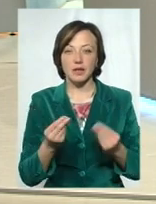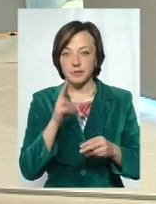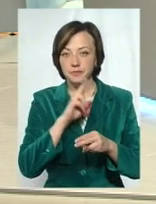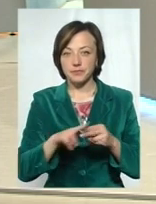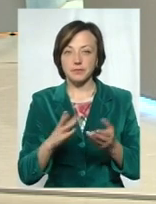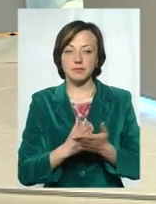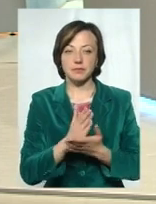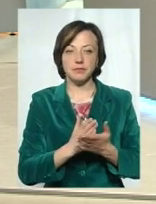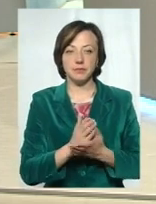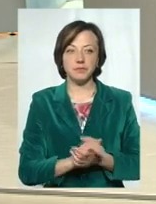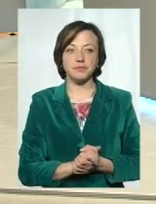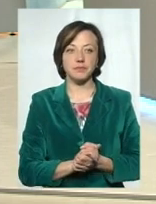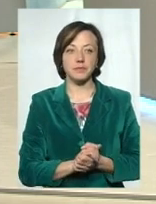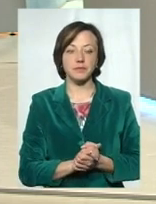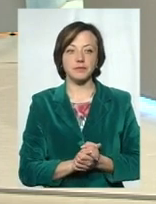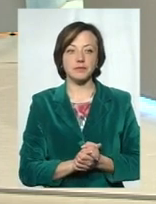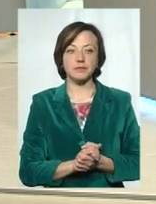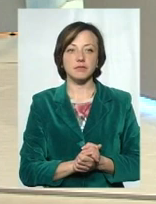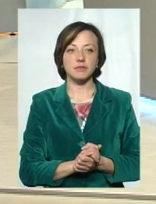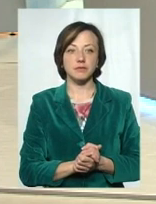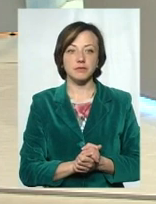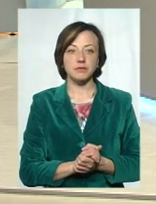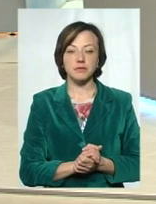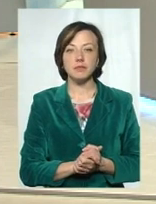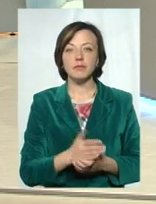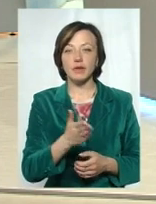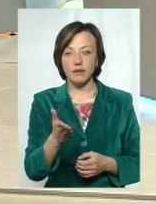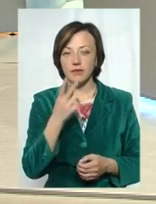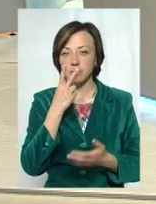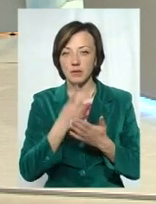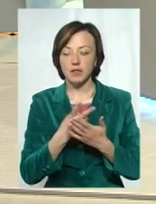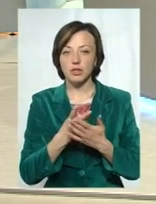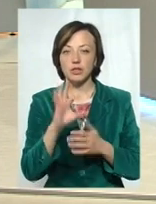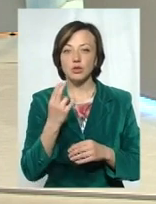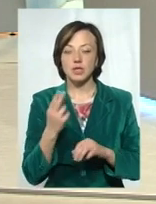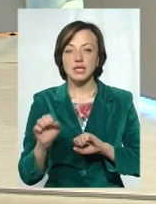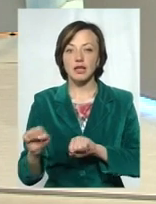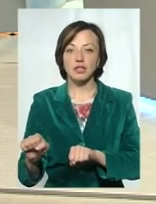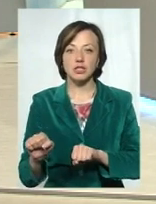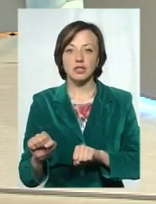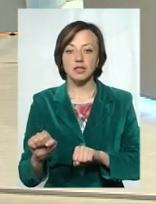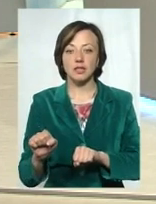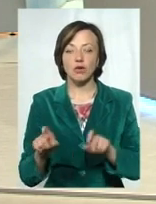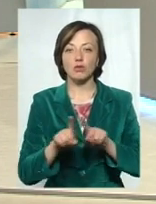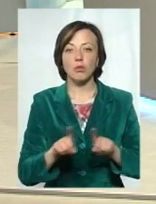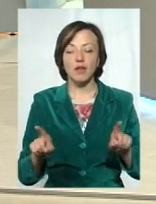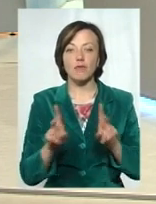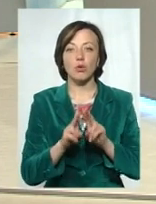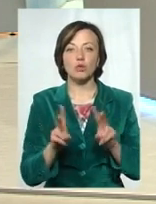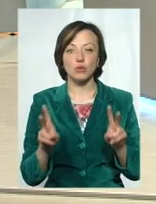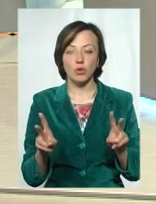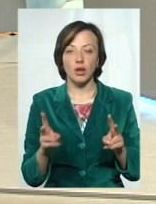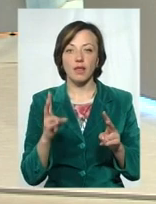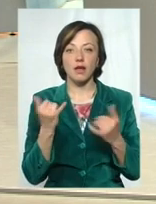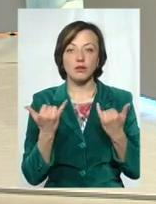втрачають стаж. Скажіть, будь ласка, чи бачите ви соціальну захищеність тих, особливо тих, хто